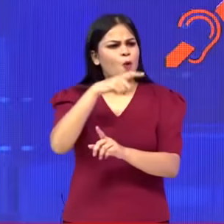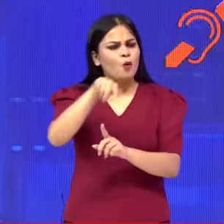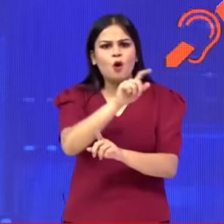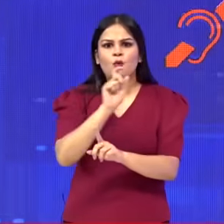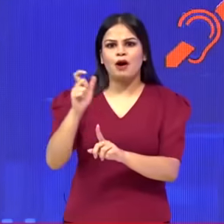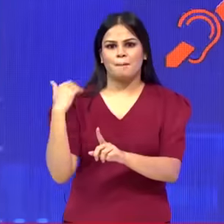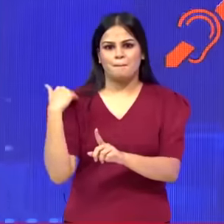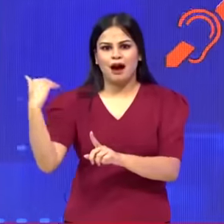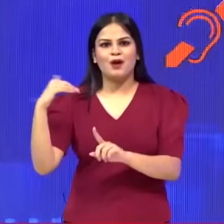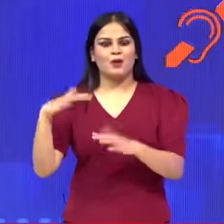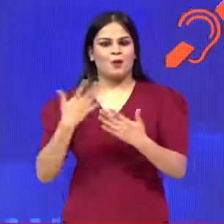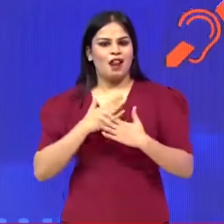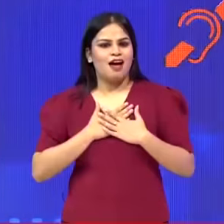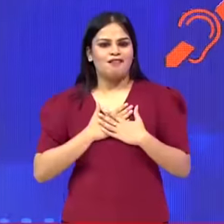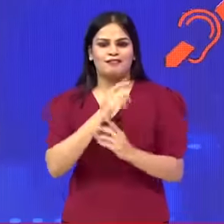की जान।